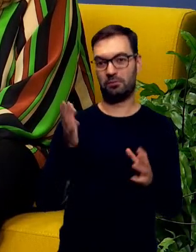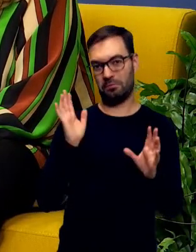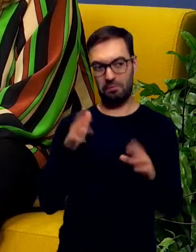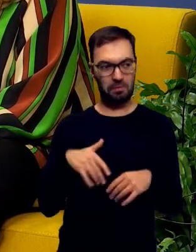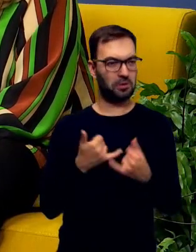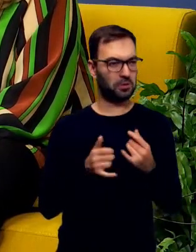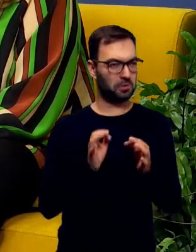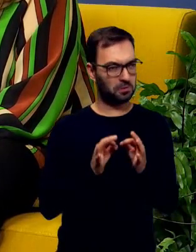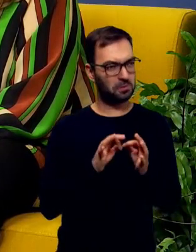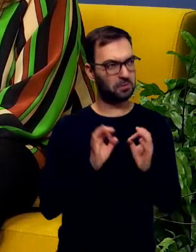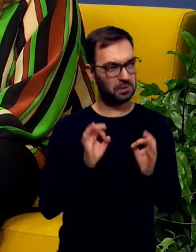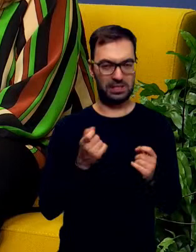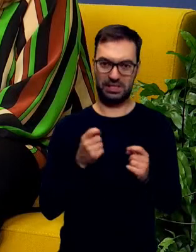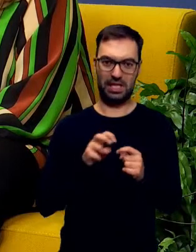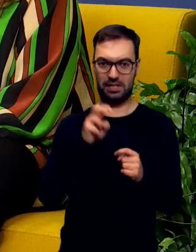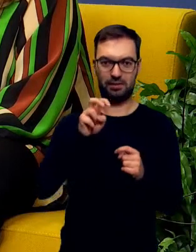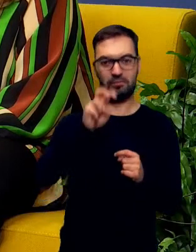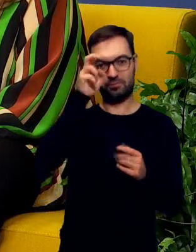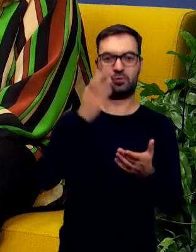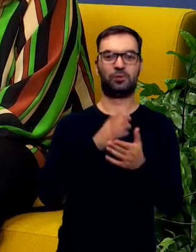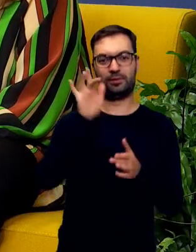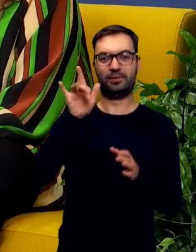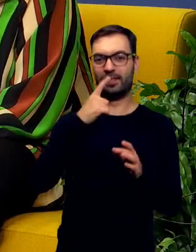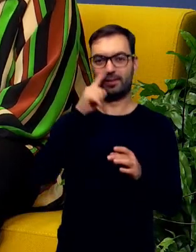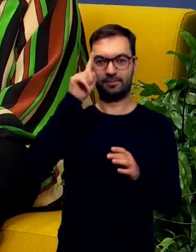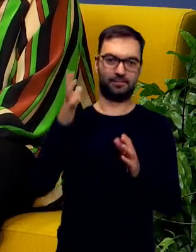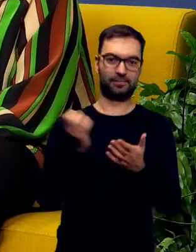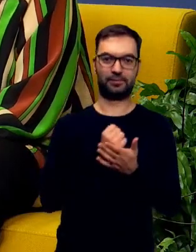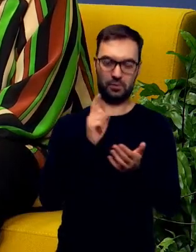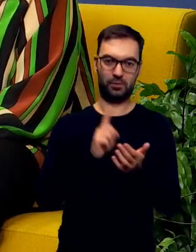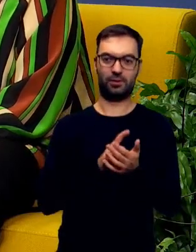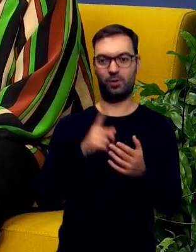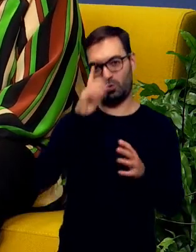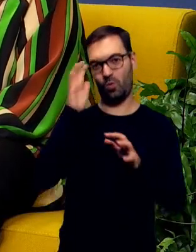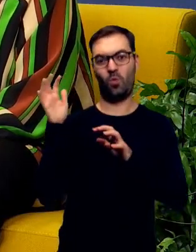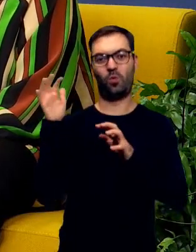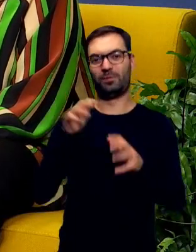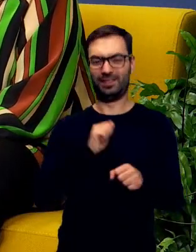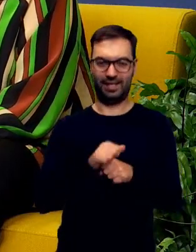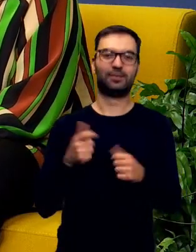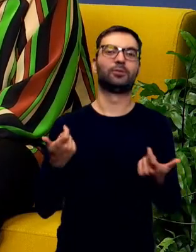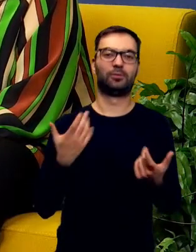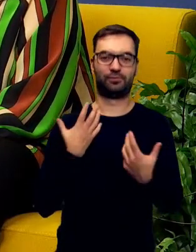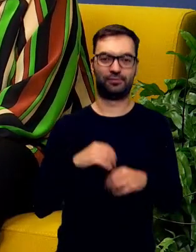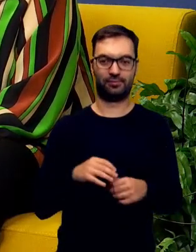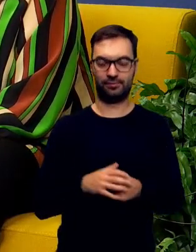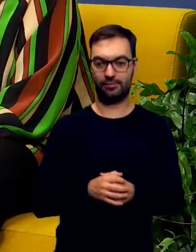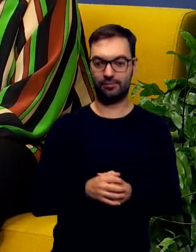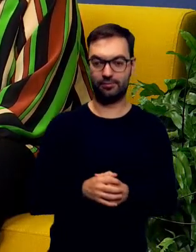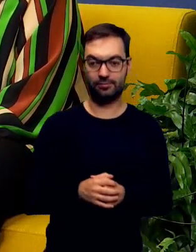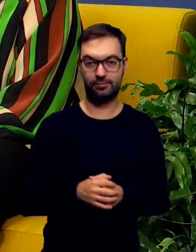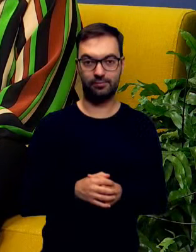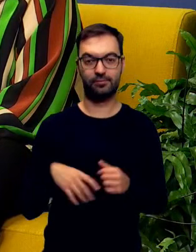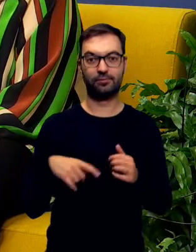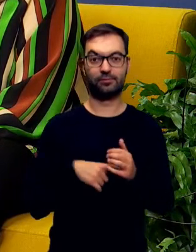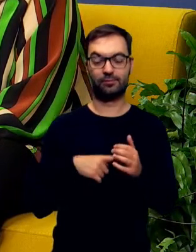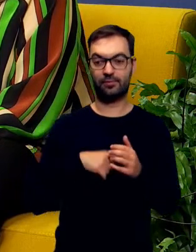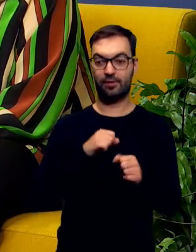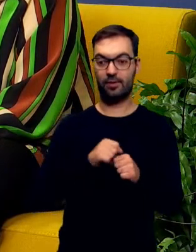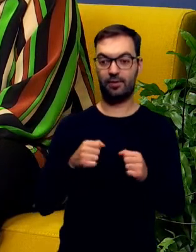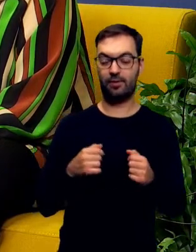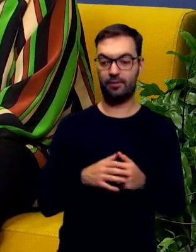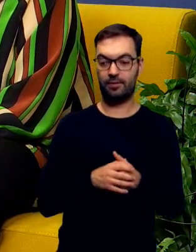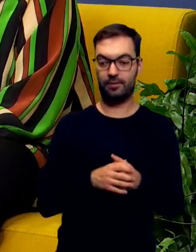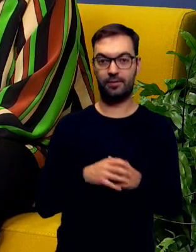wszystko dobrze, no to on za chwilę będzie na tym Giewoncie. Uda się, przecież tłumy idą, prawda? Więc to jest taki